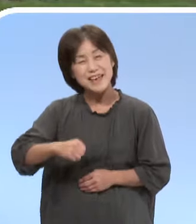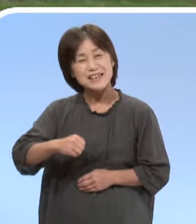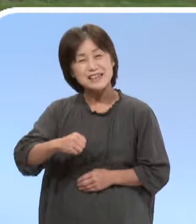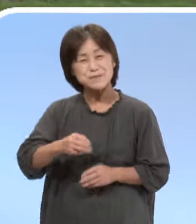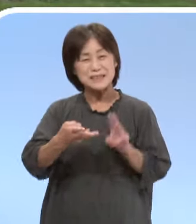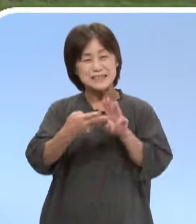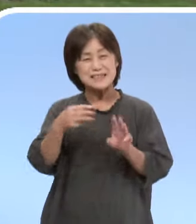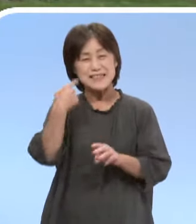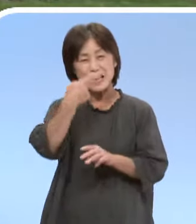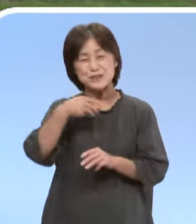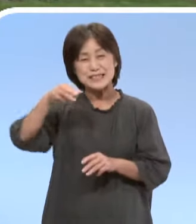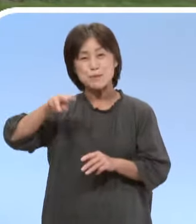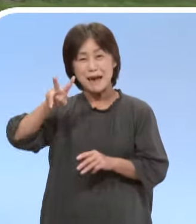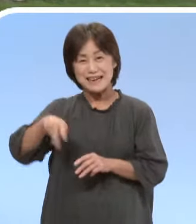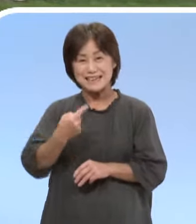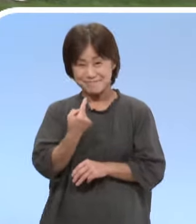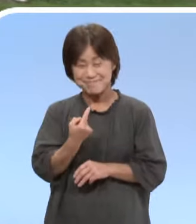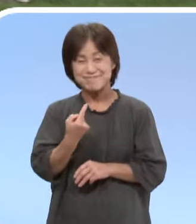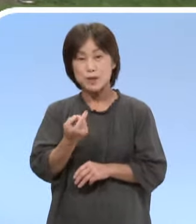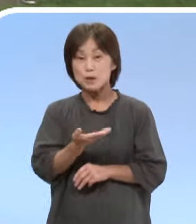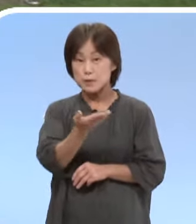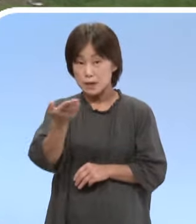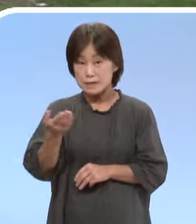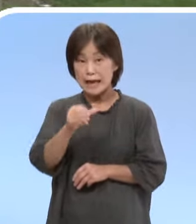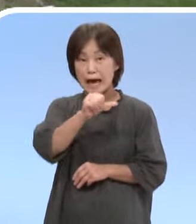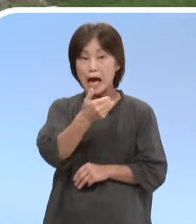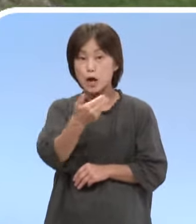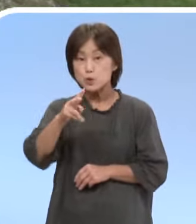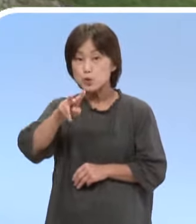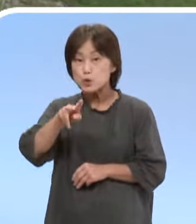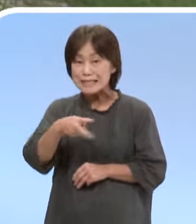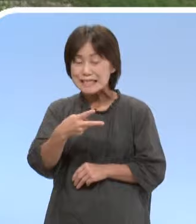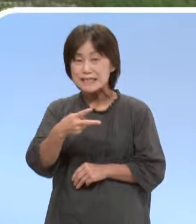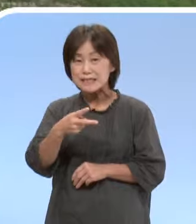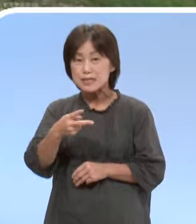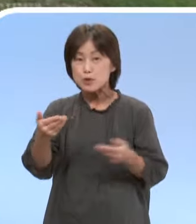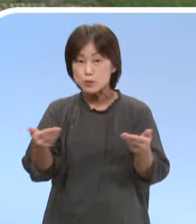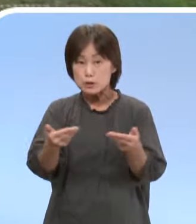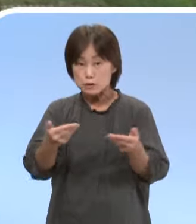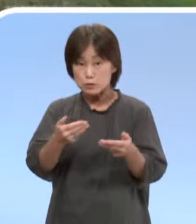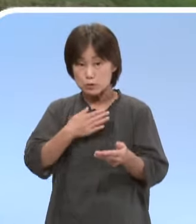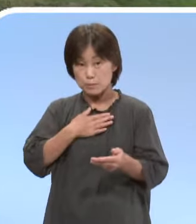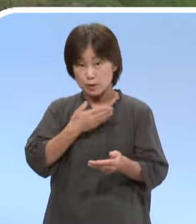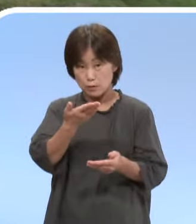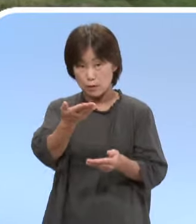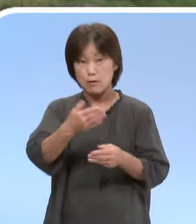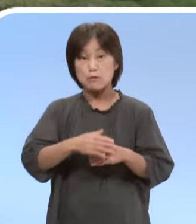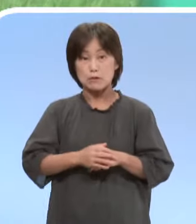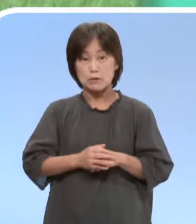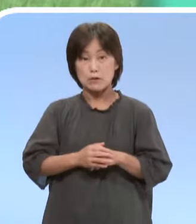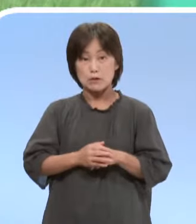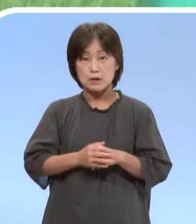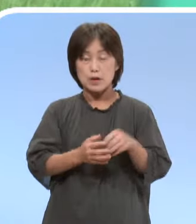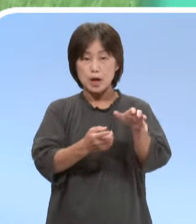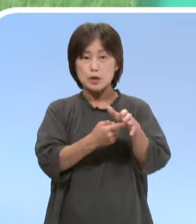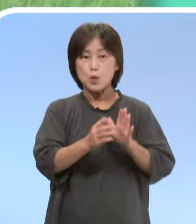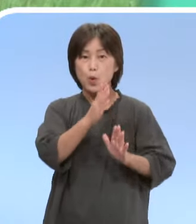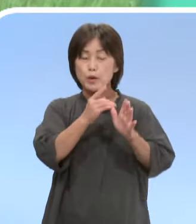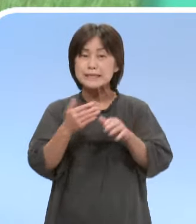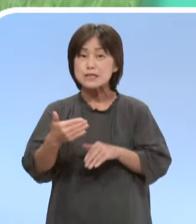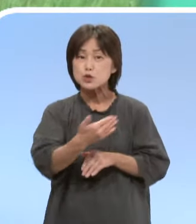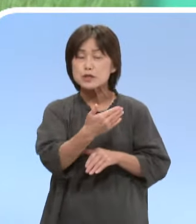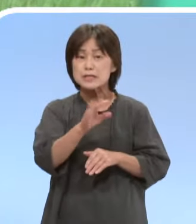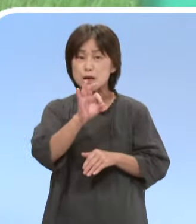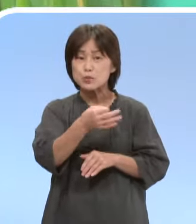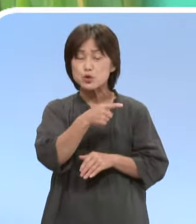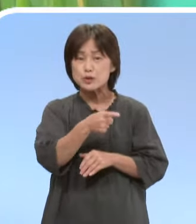おはようございます。田口真理です。皆さんはアグリビジネスという言葉ご存知でしょうか。農林水産物